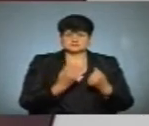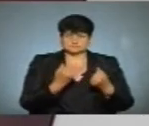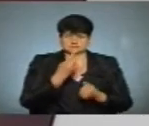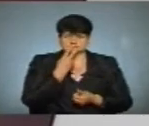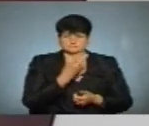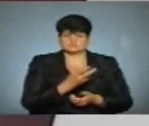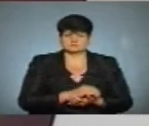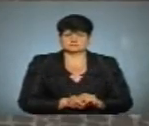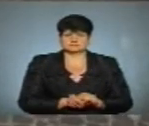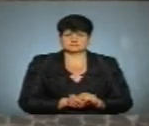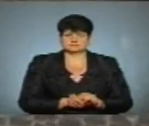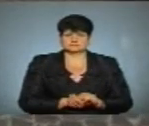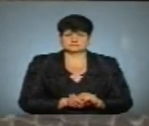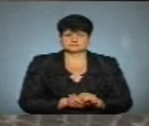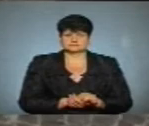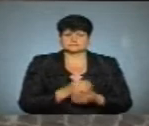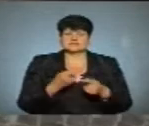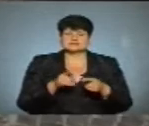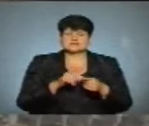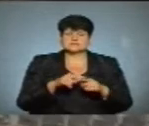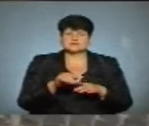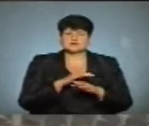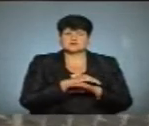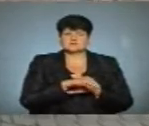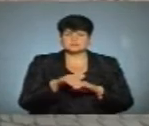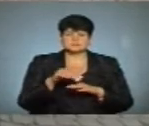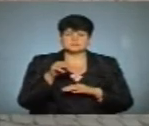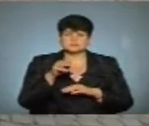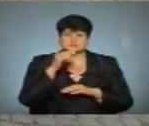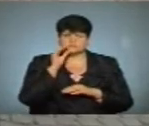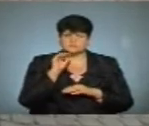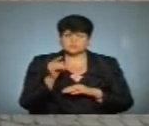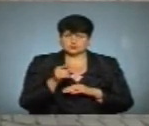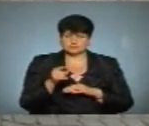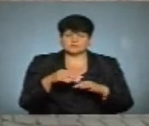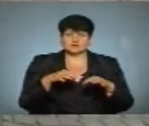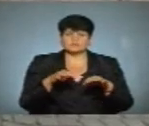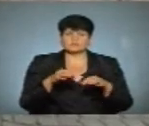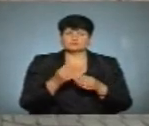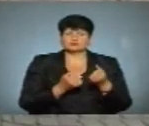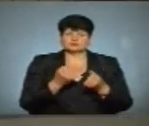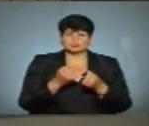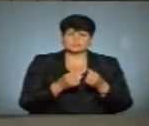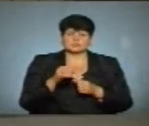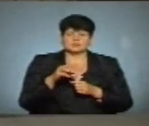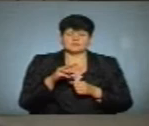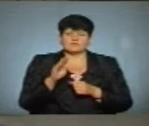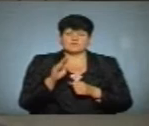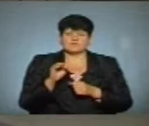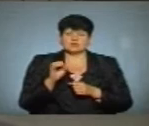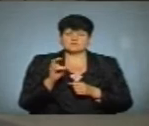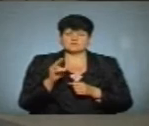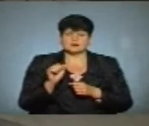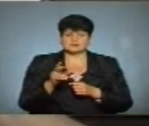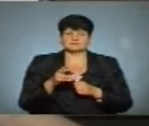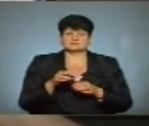дивіться. Це бульвар Тараса Шевченка в Тернополі. Автомобіль марки Volkswagen Caddy припаркований на пішохідному